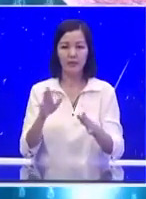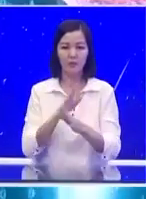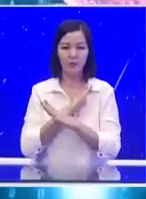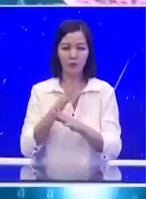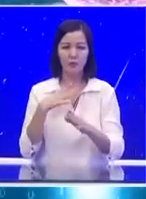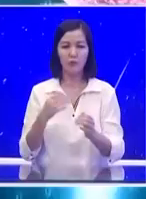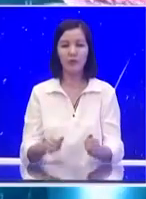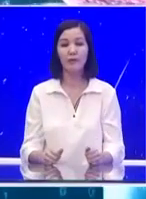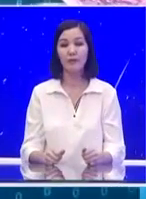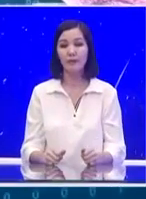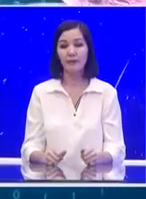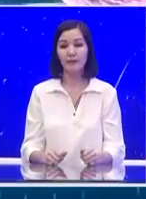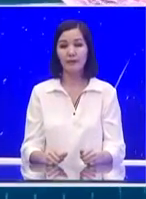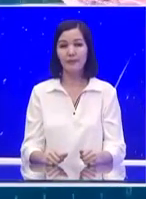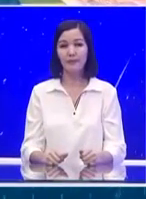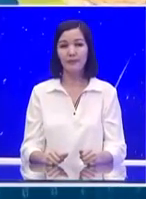адам көз жұмды.